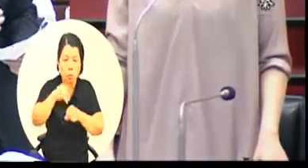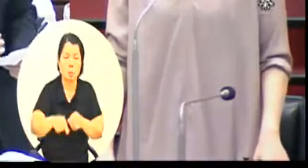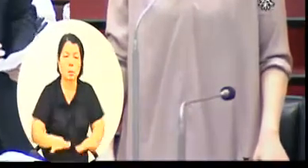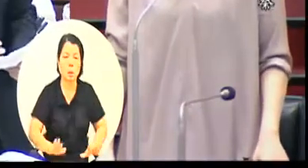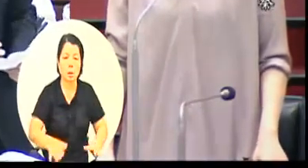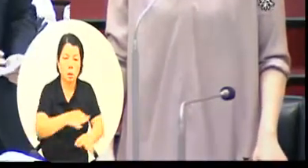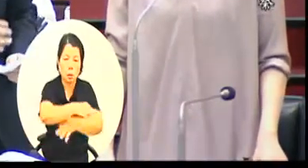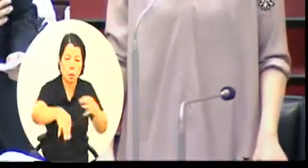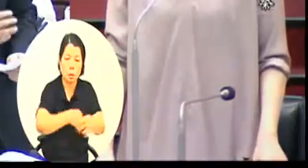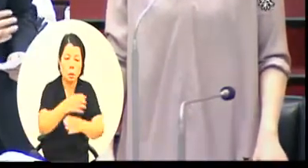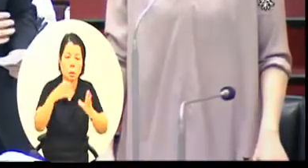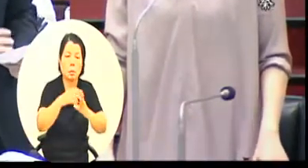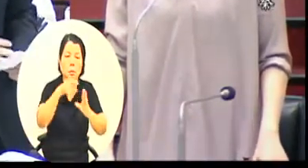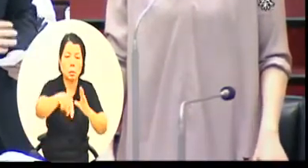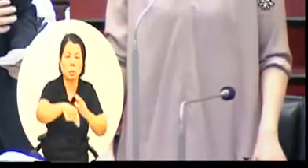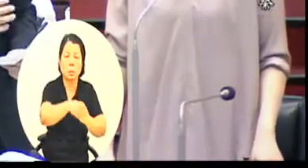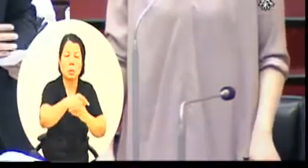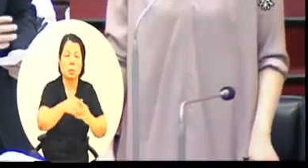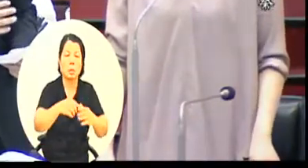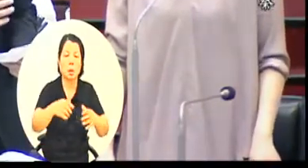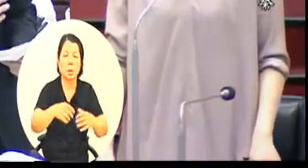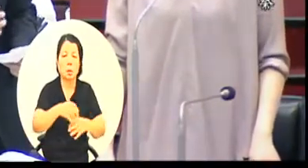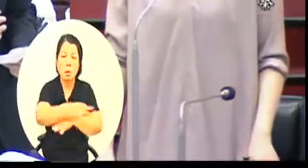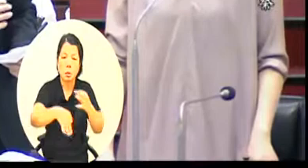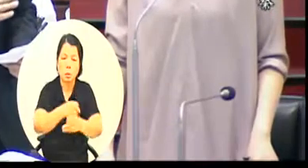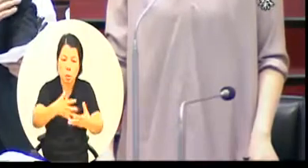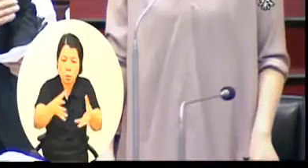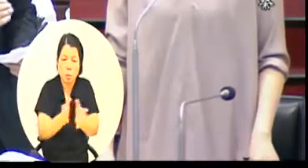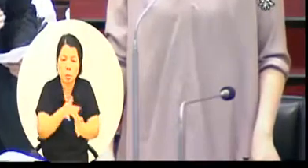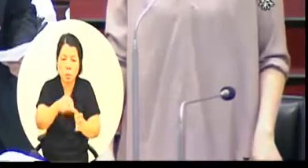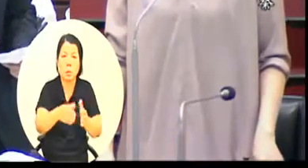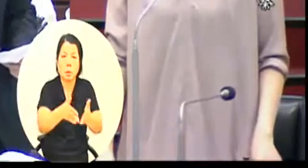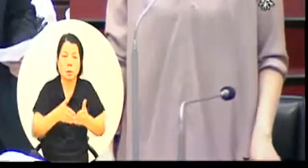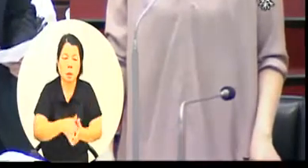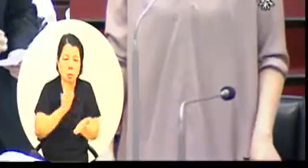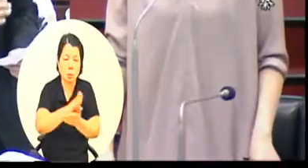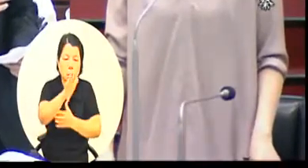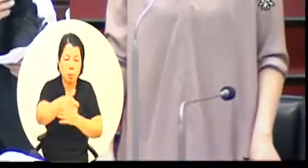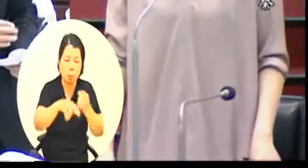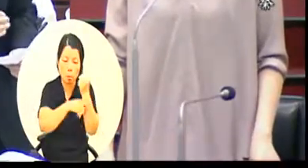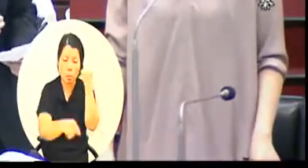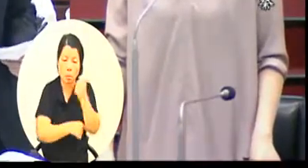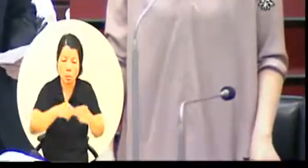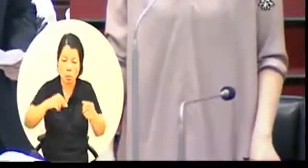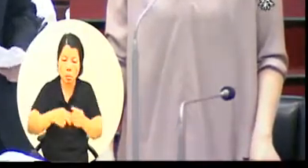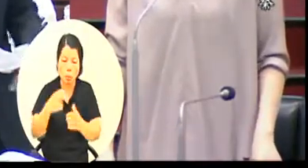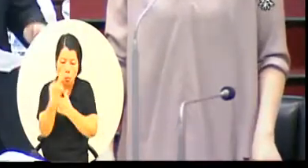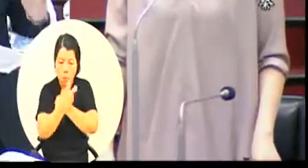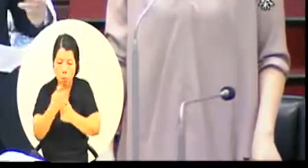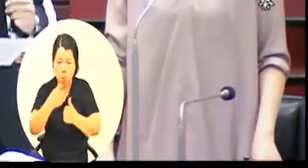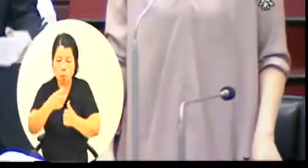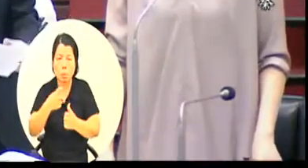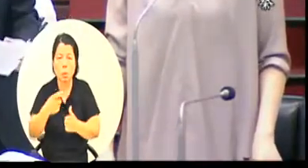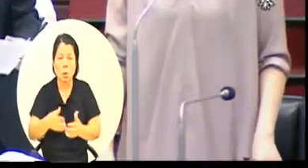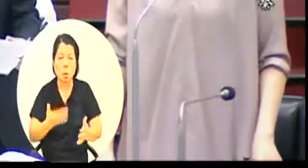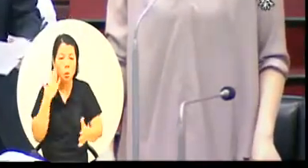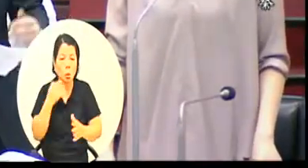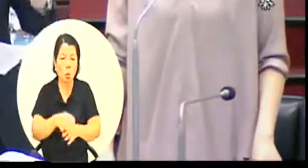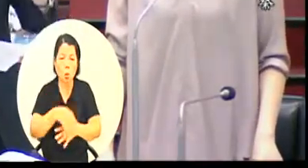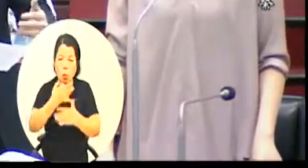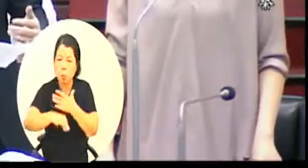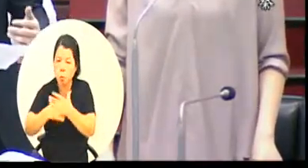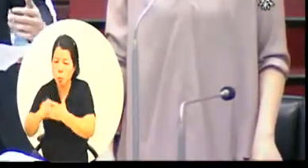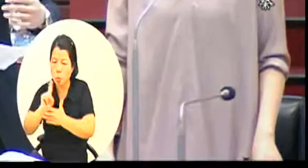重新去思考未来在加油站在设置的准许的这些审查的条件，有没有什么其他不周全的地